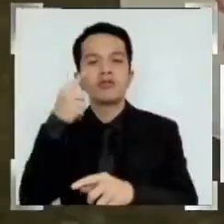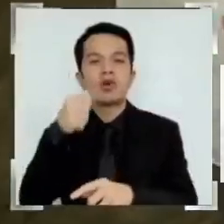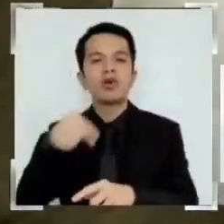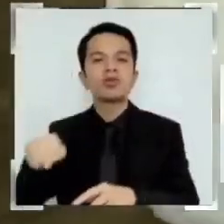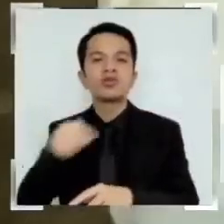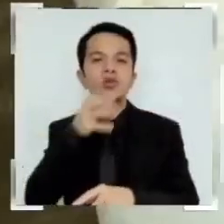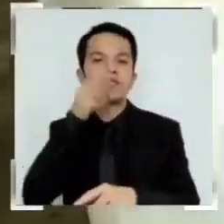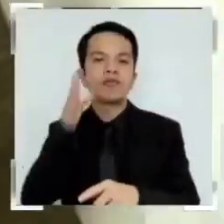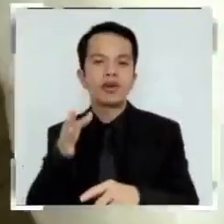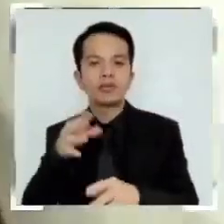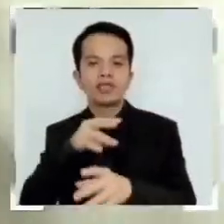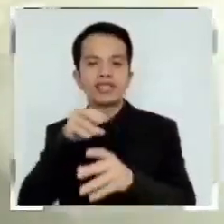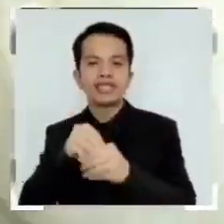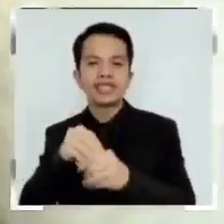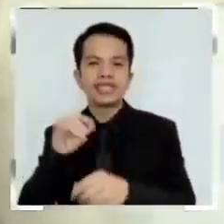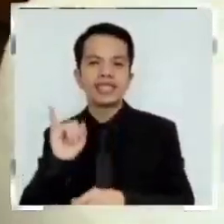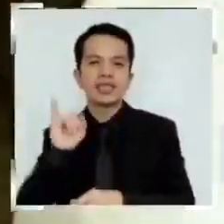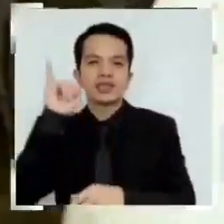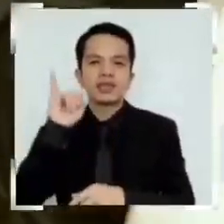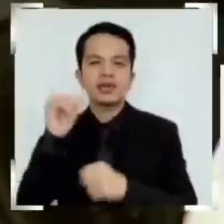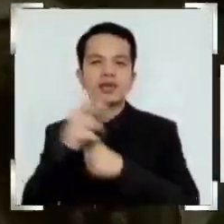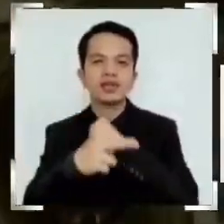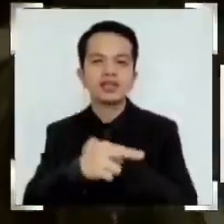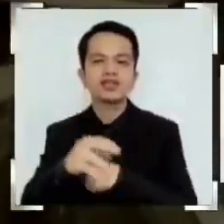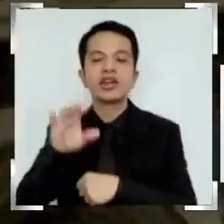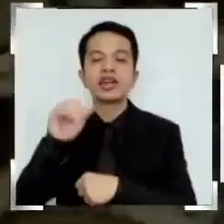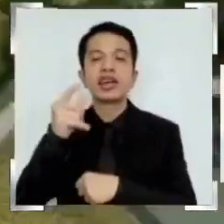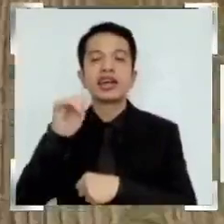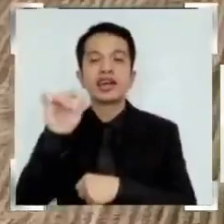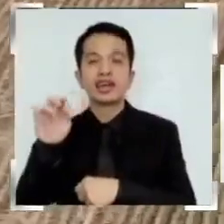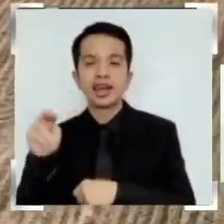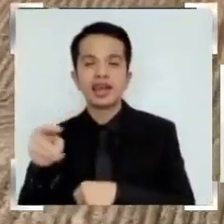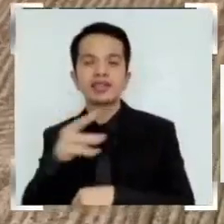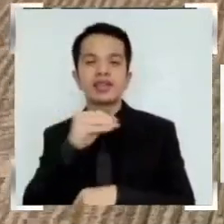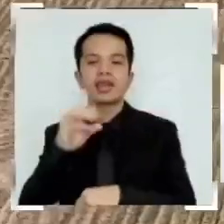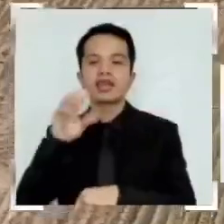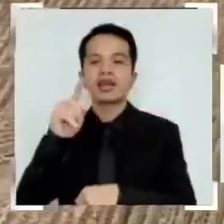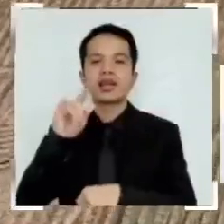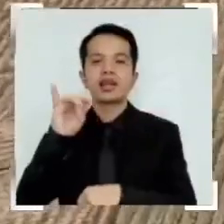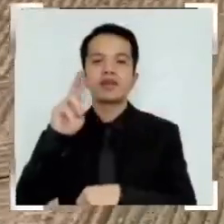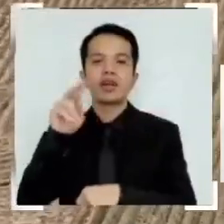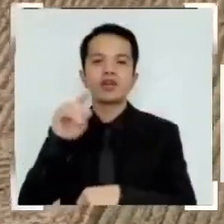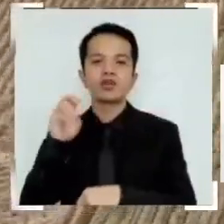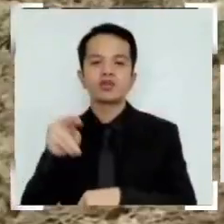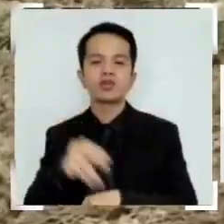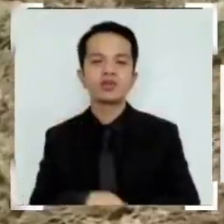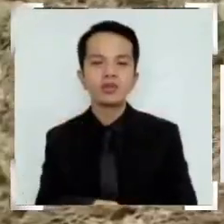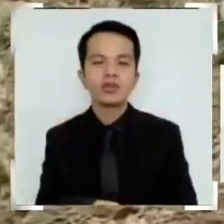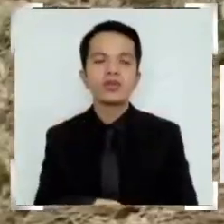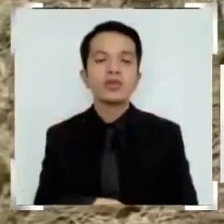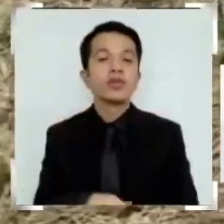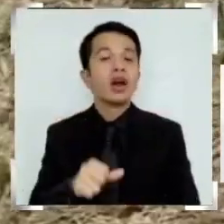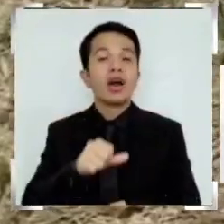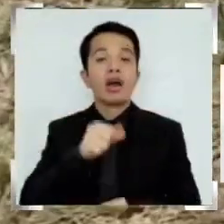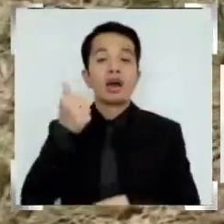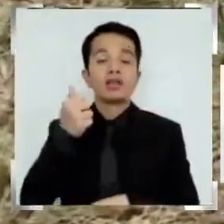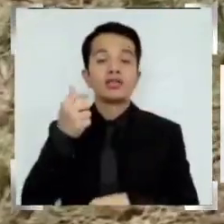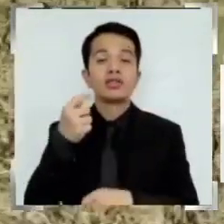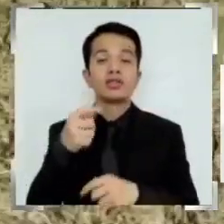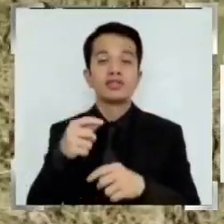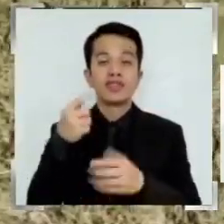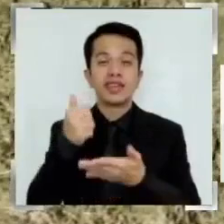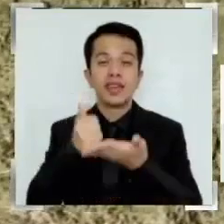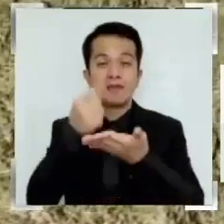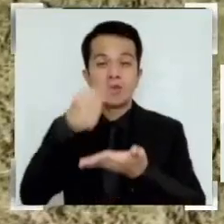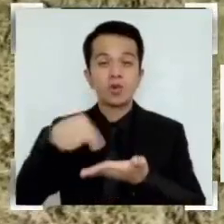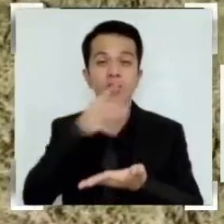Ilocos Region, Cagayan Valley, Central Luzon at Calabar Zone. Isa pang ipinanukalang gawin para tulungan ang mga magsasaka ang